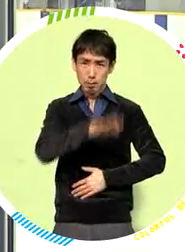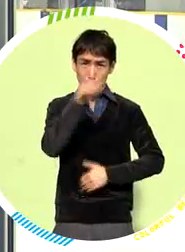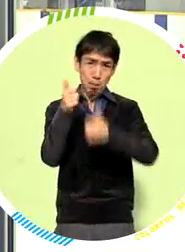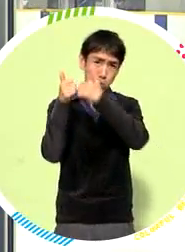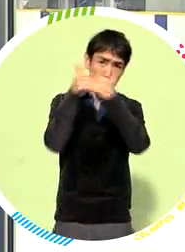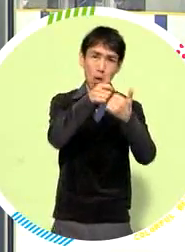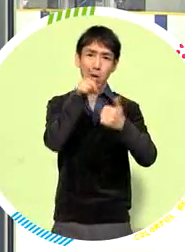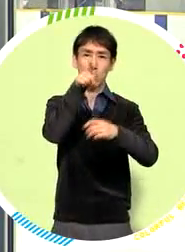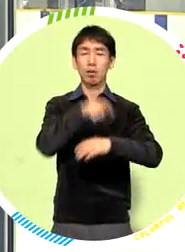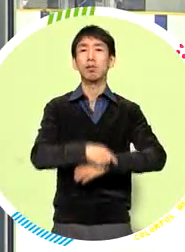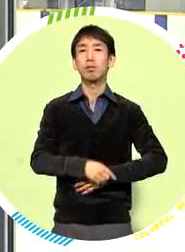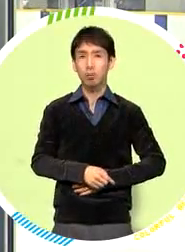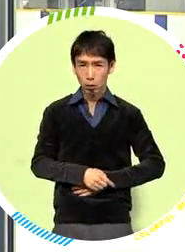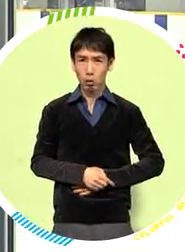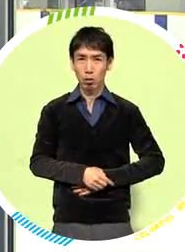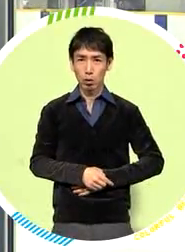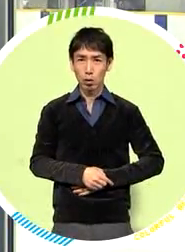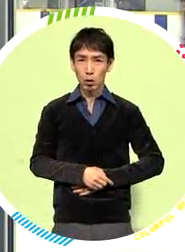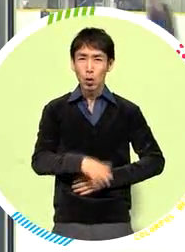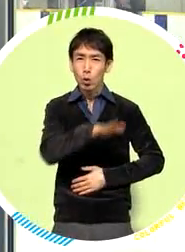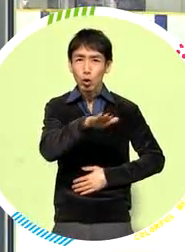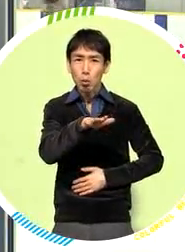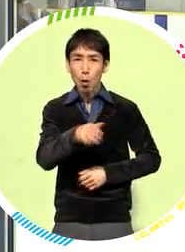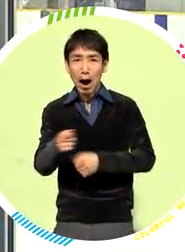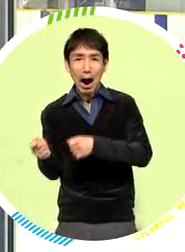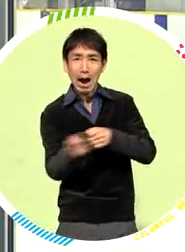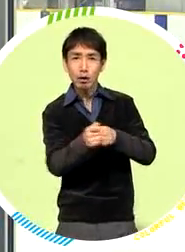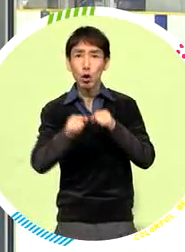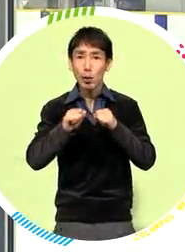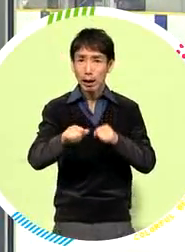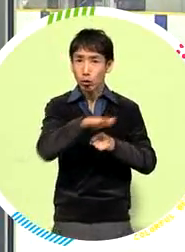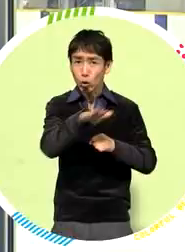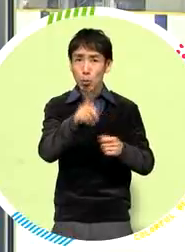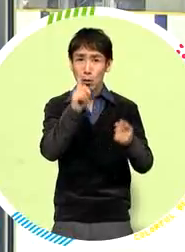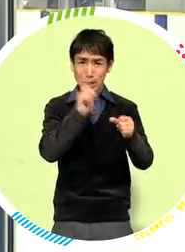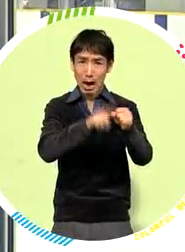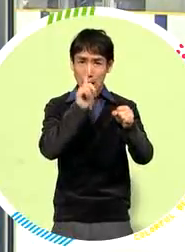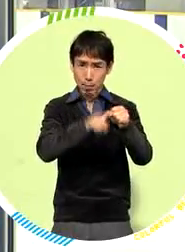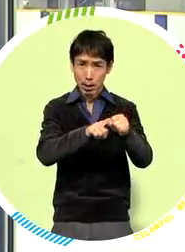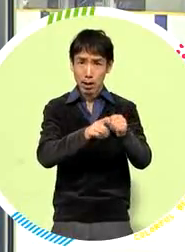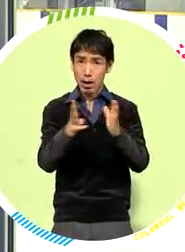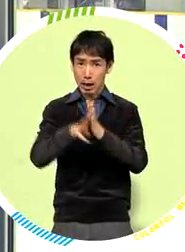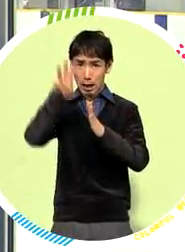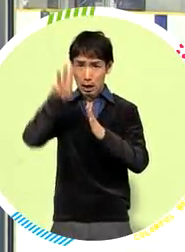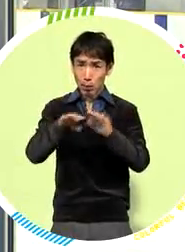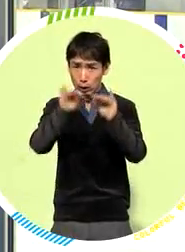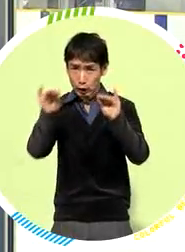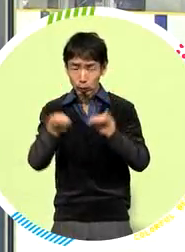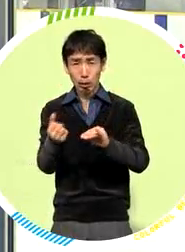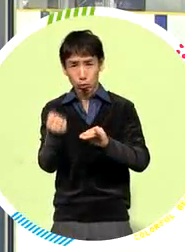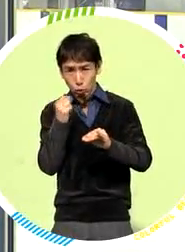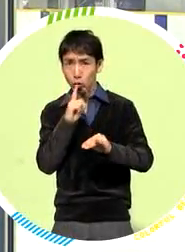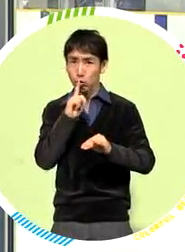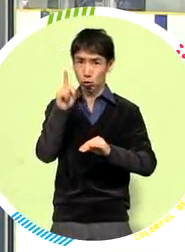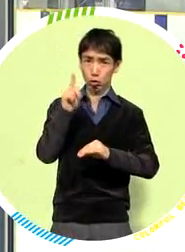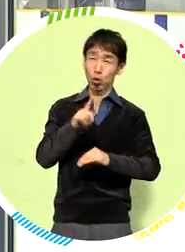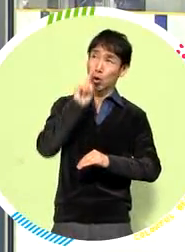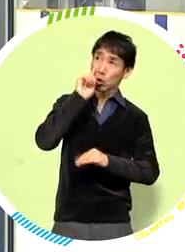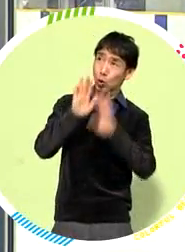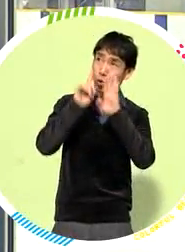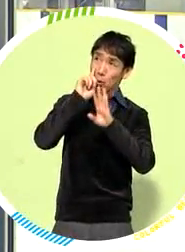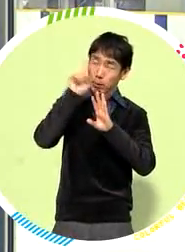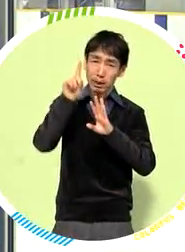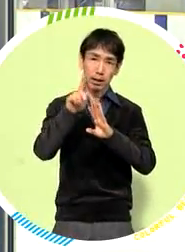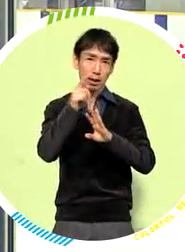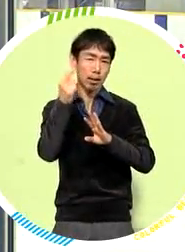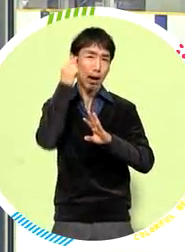まず晴らすということと、ジュニアの子たちに神奈川はこれだけ強いんだよというところを見て、